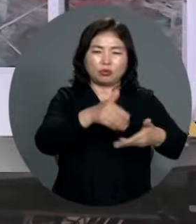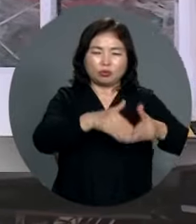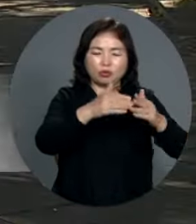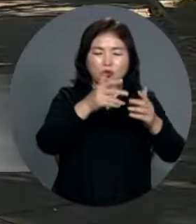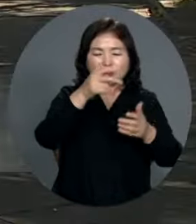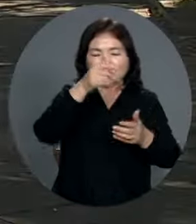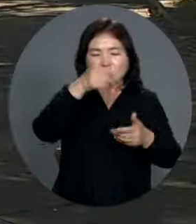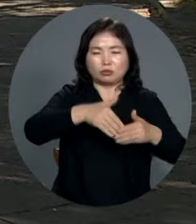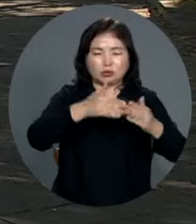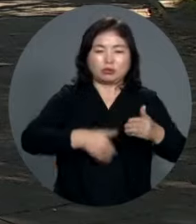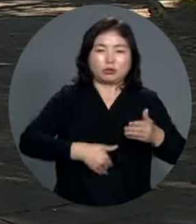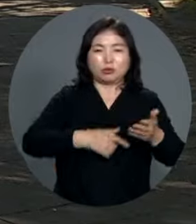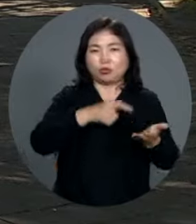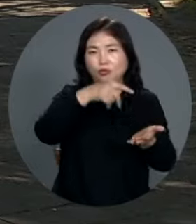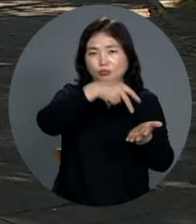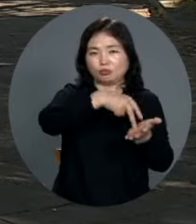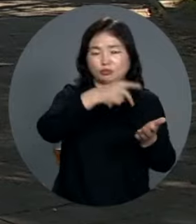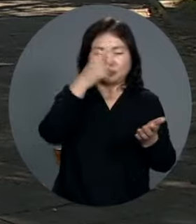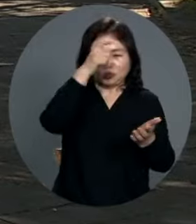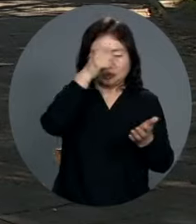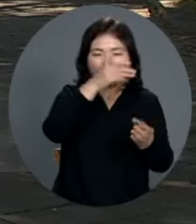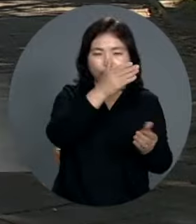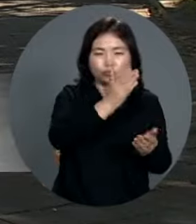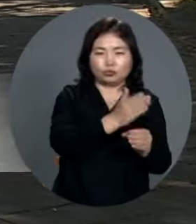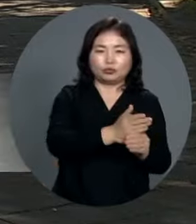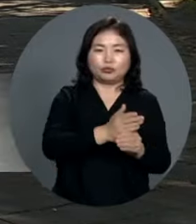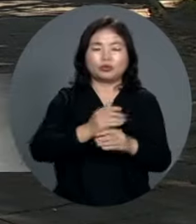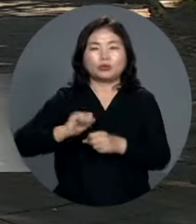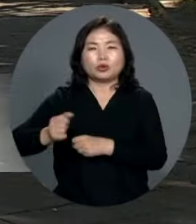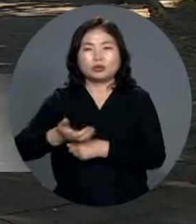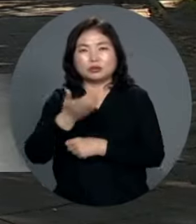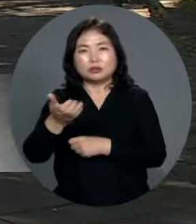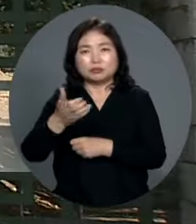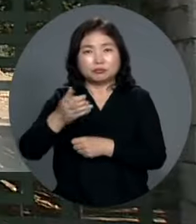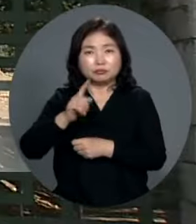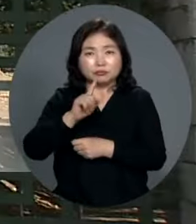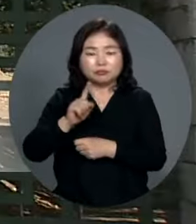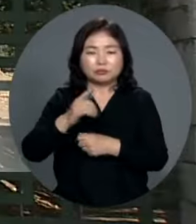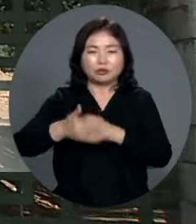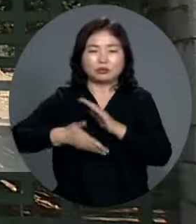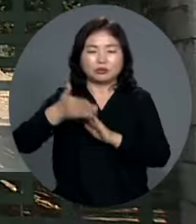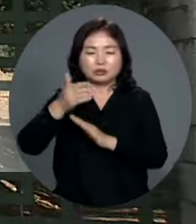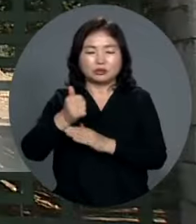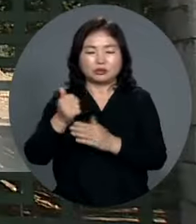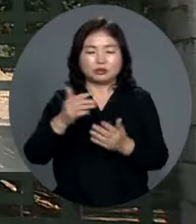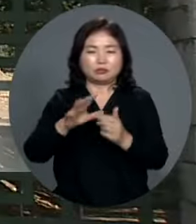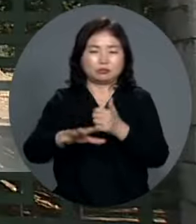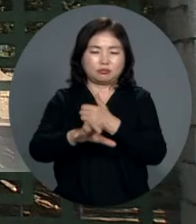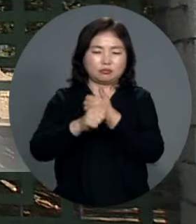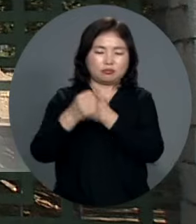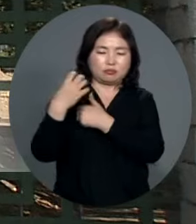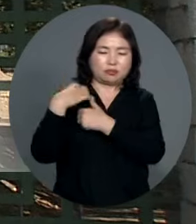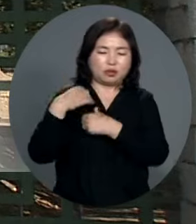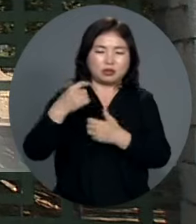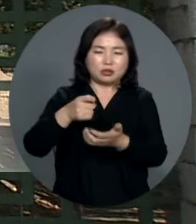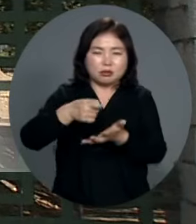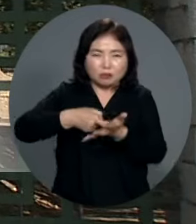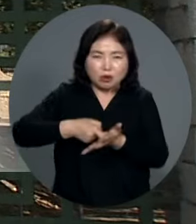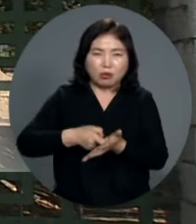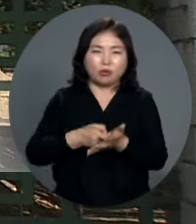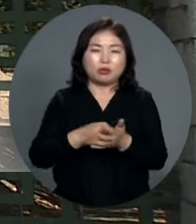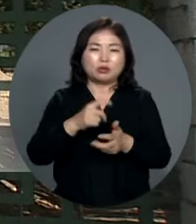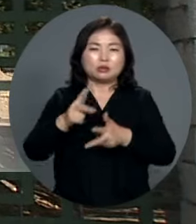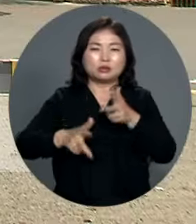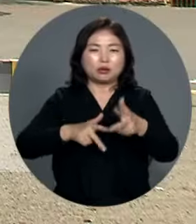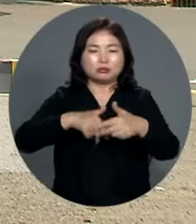않고 있습니다 대구 도신 군부대 이전 사업과 관련해서도 홍시은 대구시가 주체가 돼 비용이 가장 적게 들고